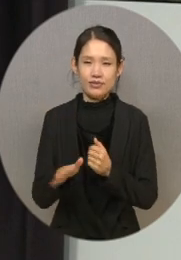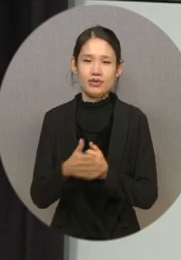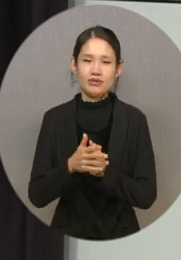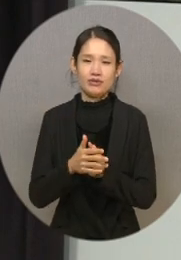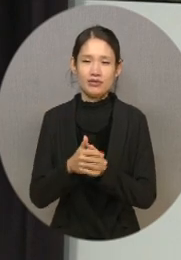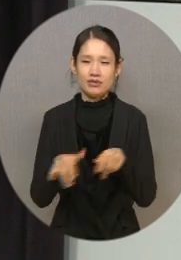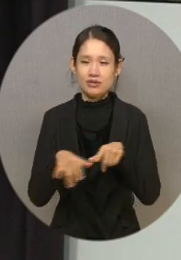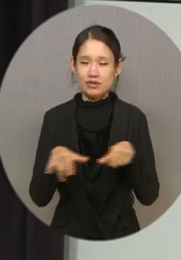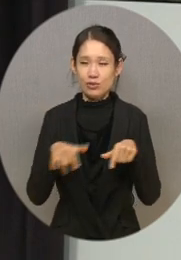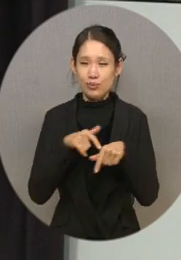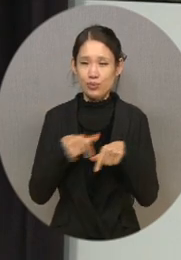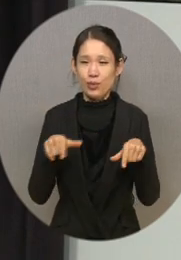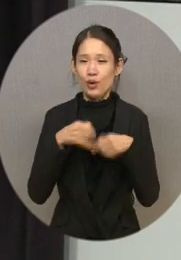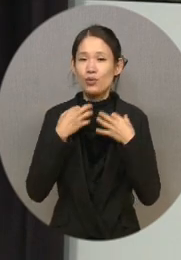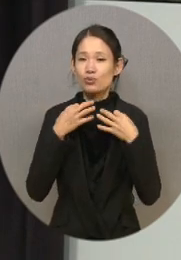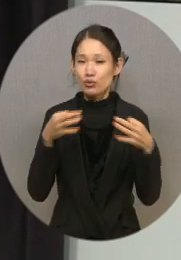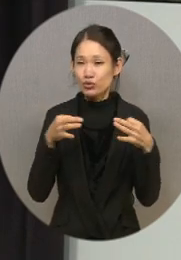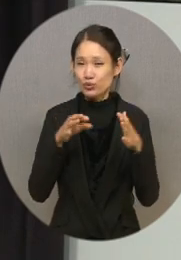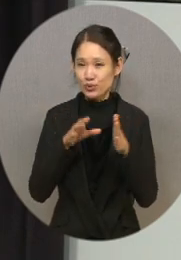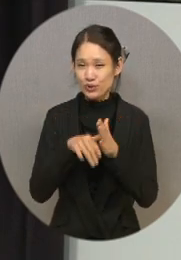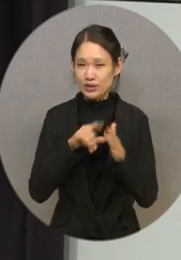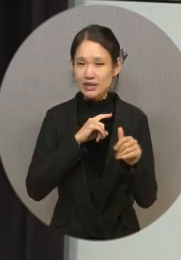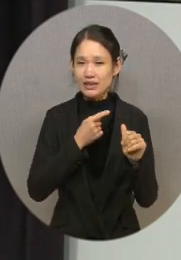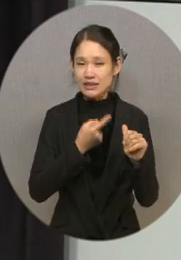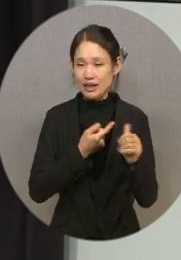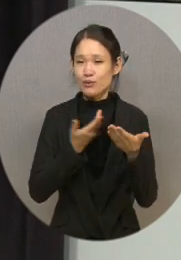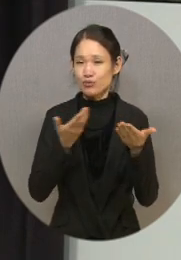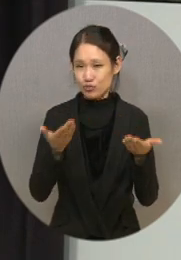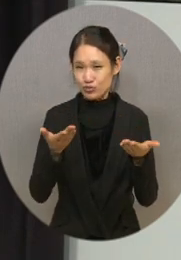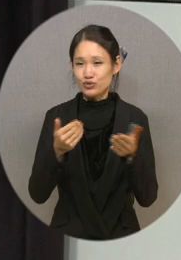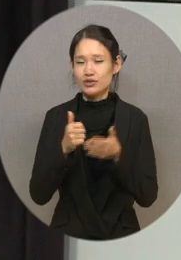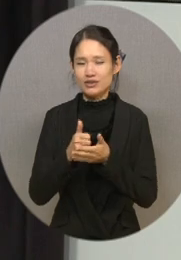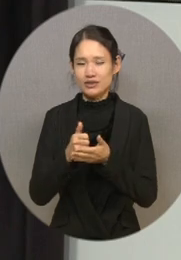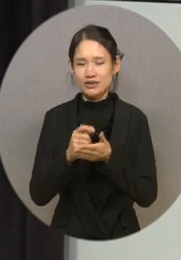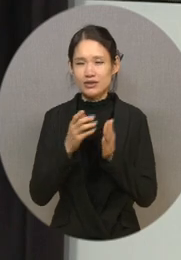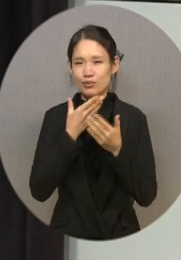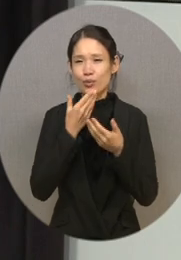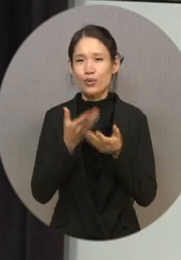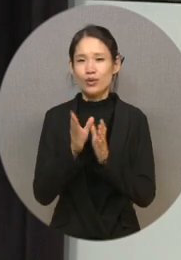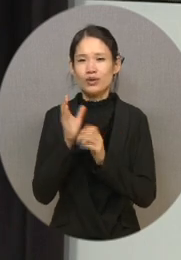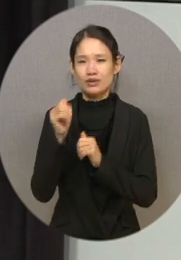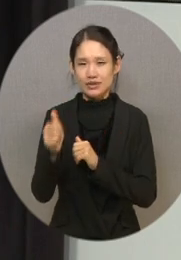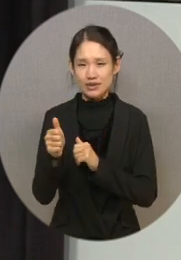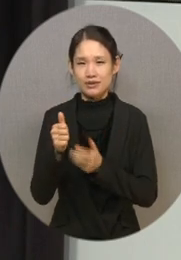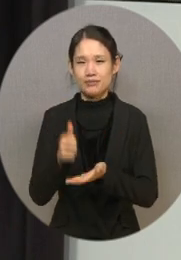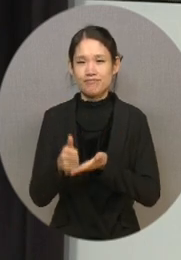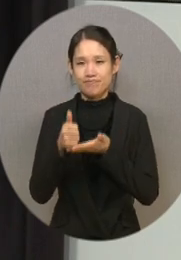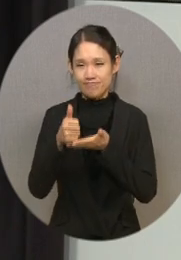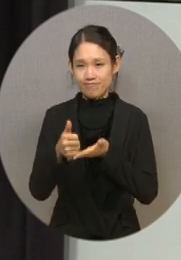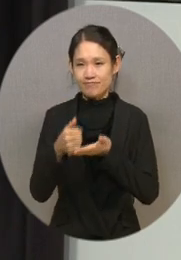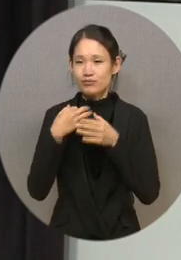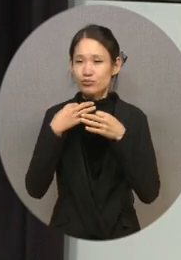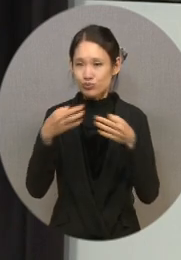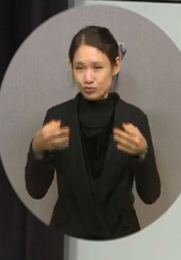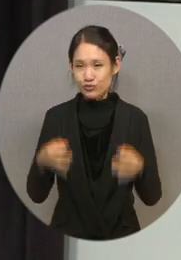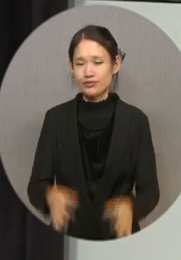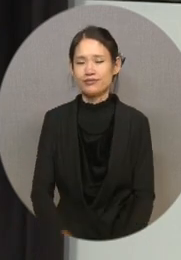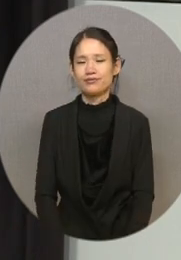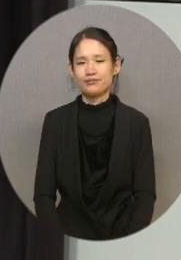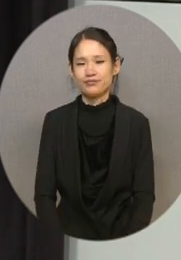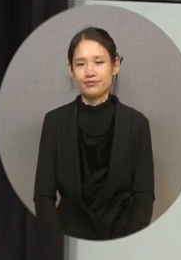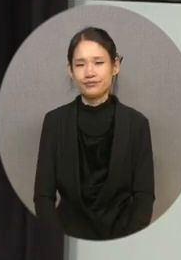이제 우리가 흔히 평소에 부를 때 예. 예, 지명할 때 장관님 하는데.